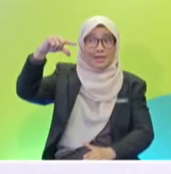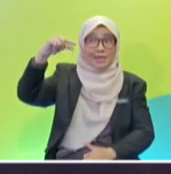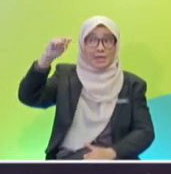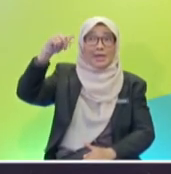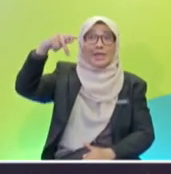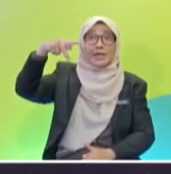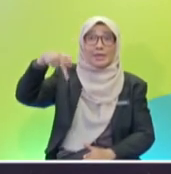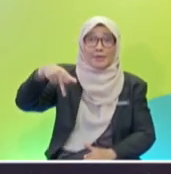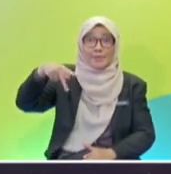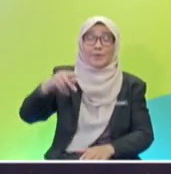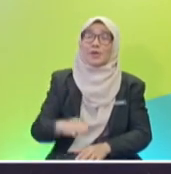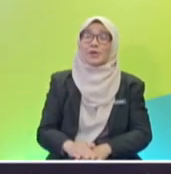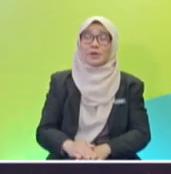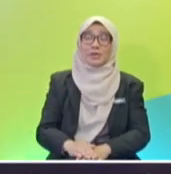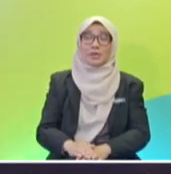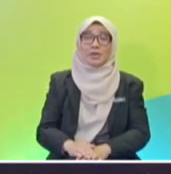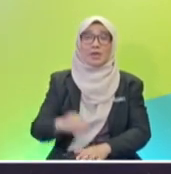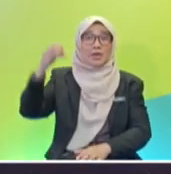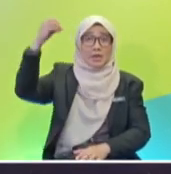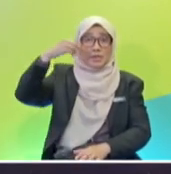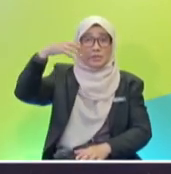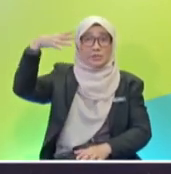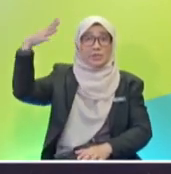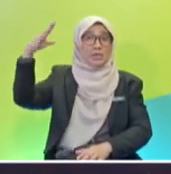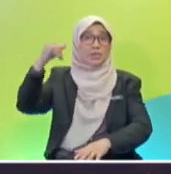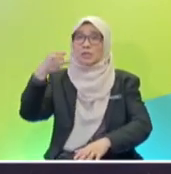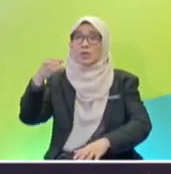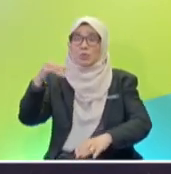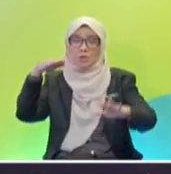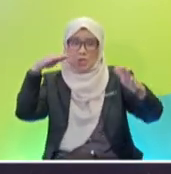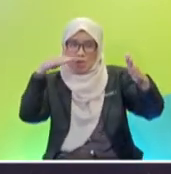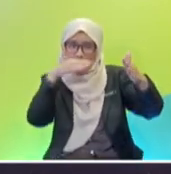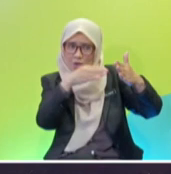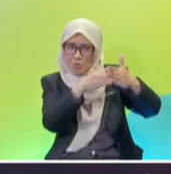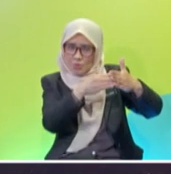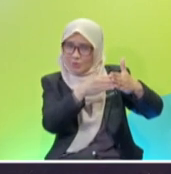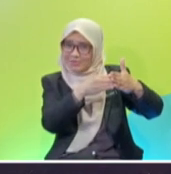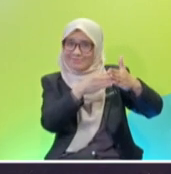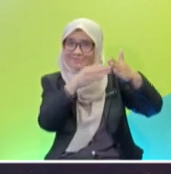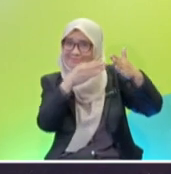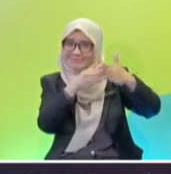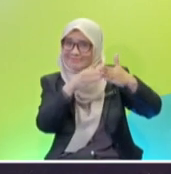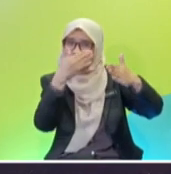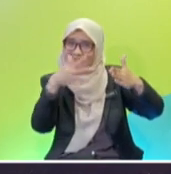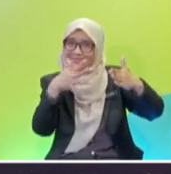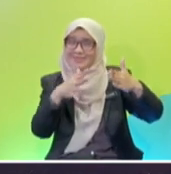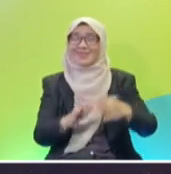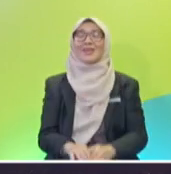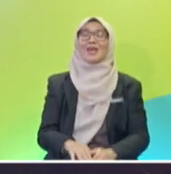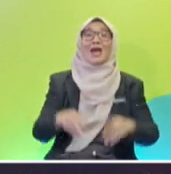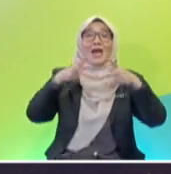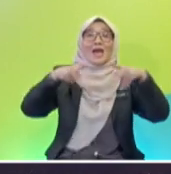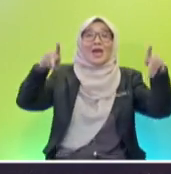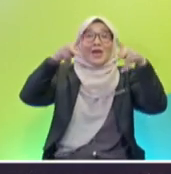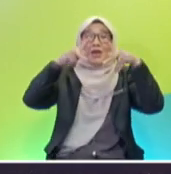menembusinya. Baiklah, cikgu. Sangat menarik, cikgu. Apakah prestasi keseluruhan cikgu? Saya rasa saya dapat jawapannya prestasi betul.